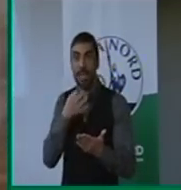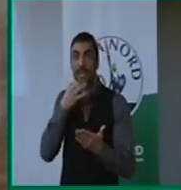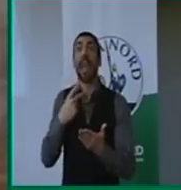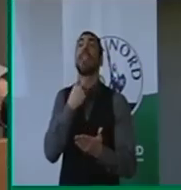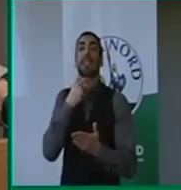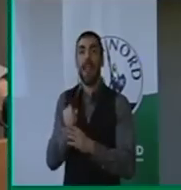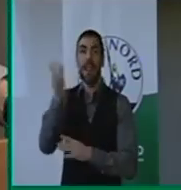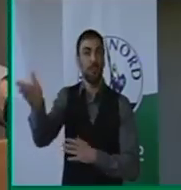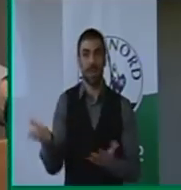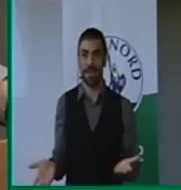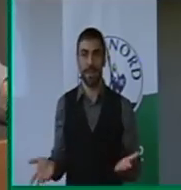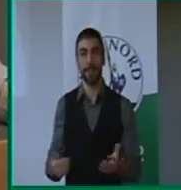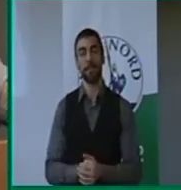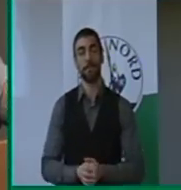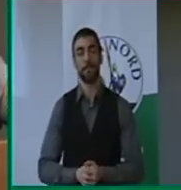a